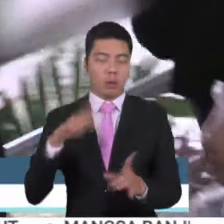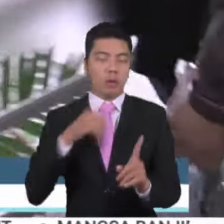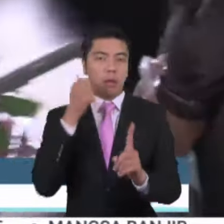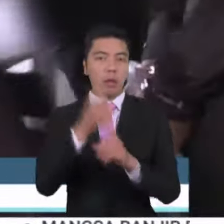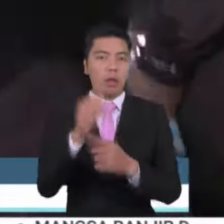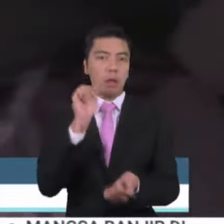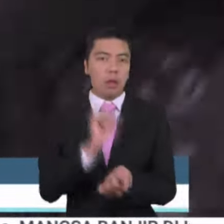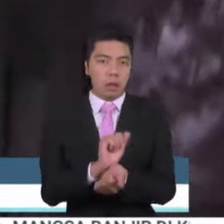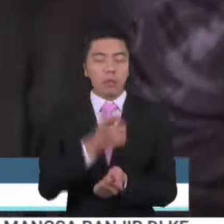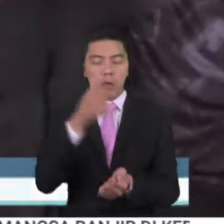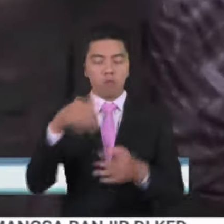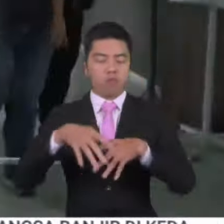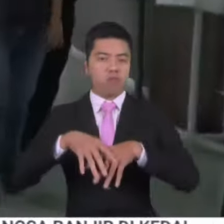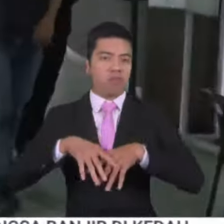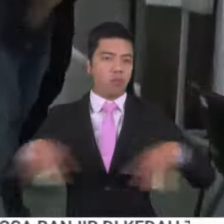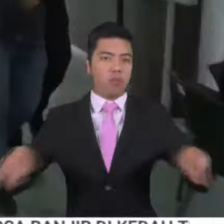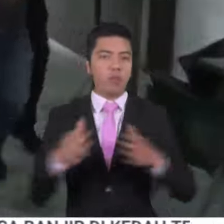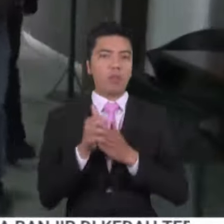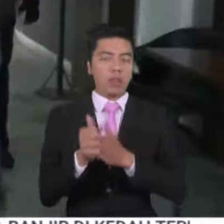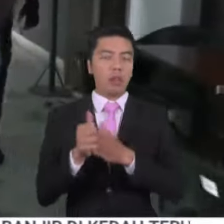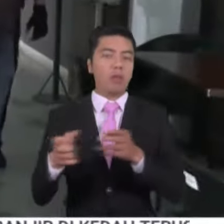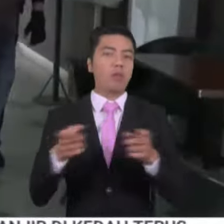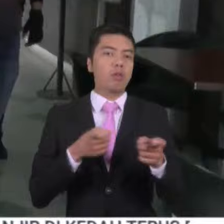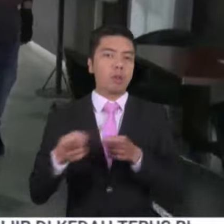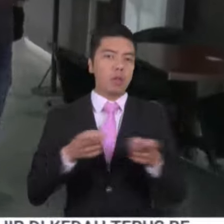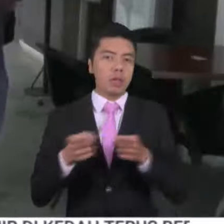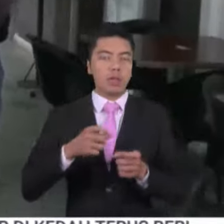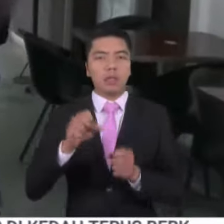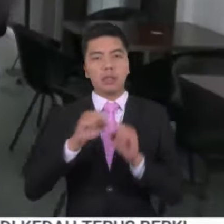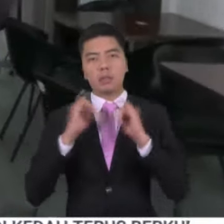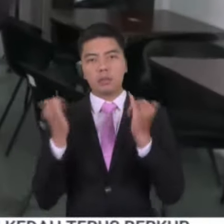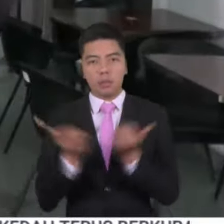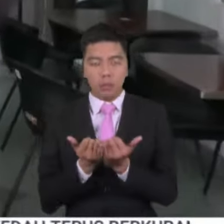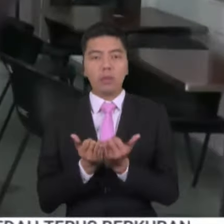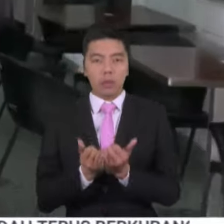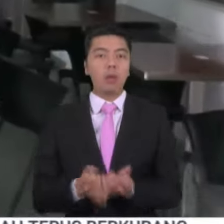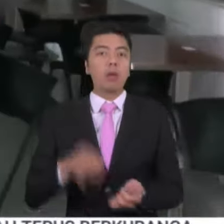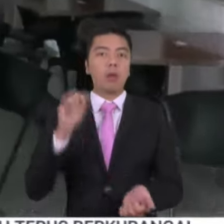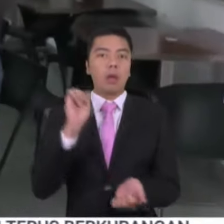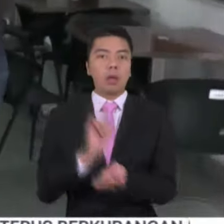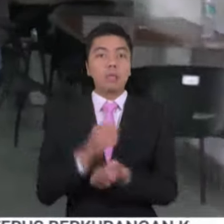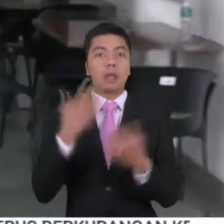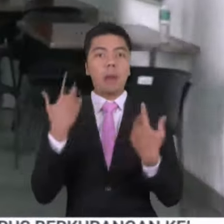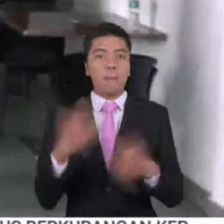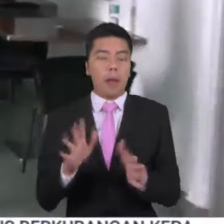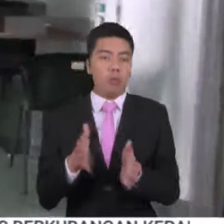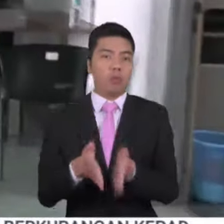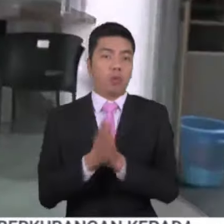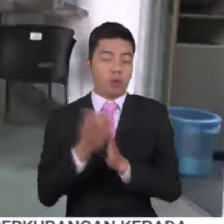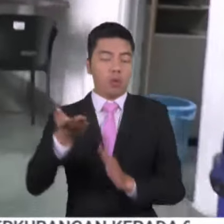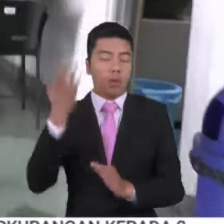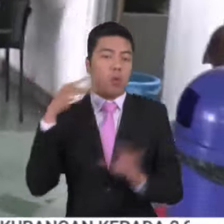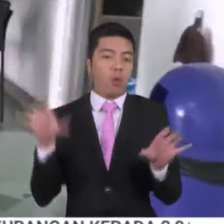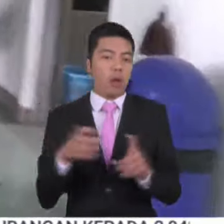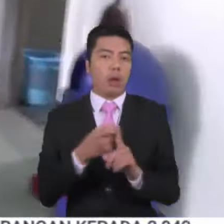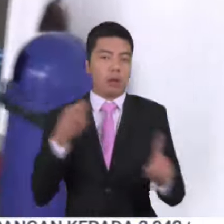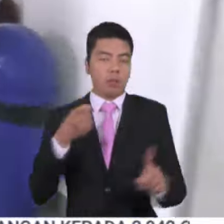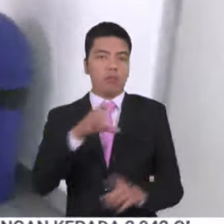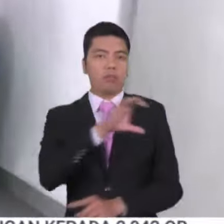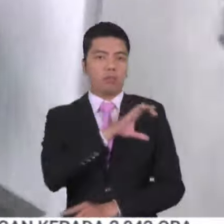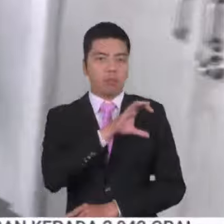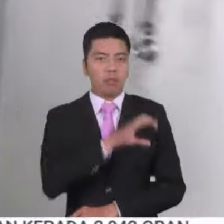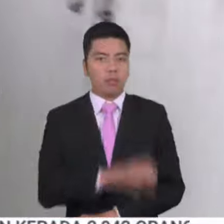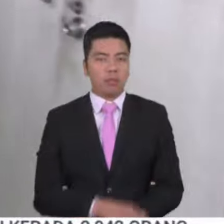reman merupakan antara barisan kepimpinan pengurusan syarikat. Reman dikeluarkan selepas permohonan berkenaan dibuat pihak